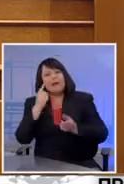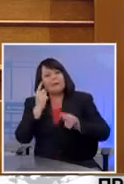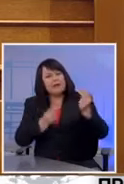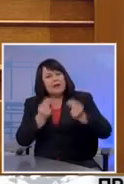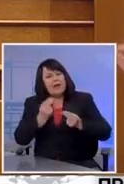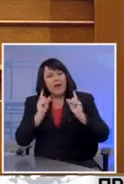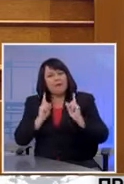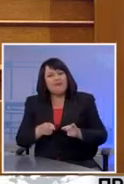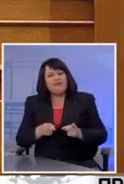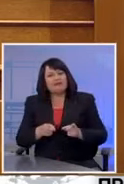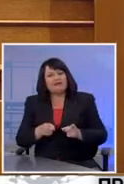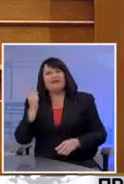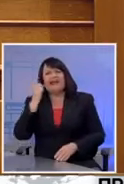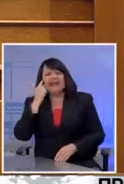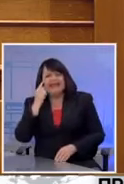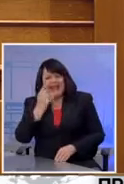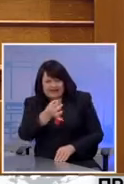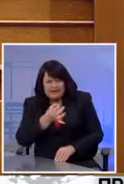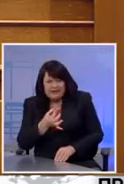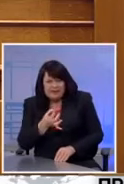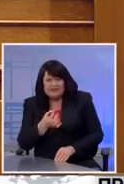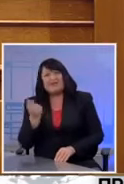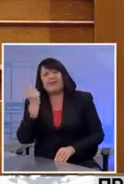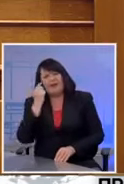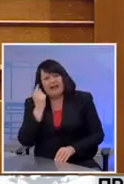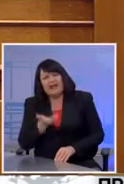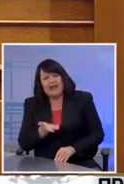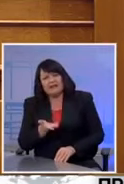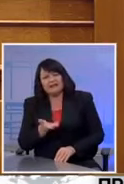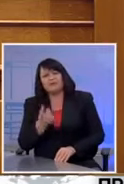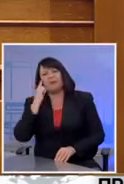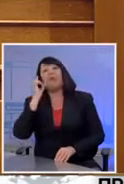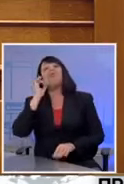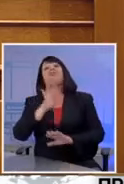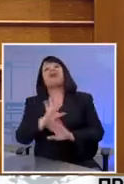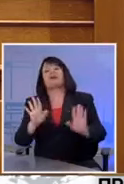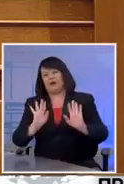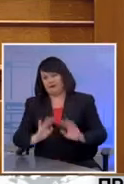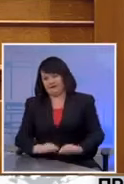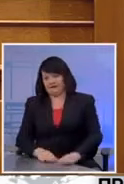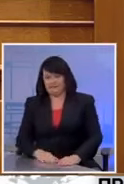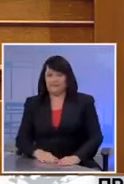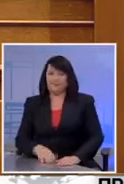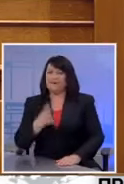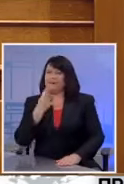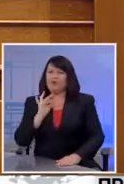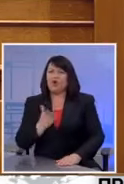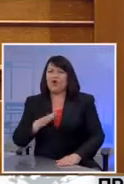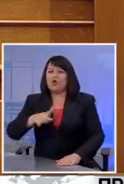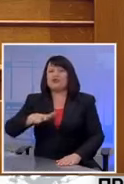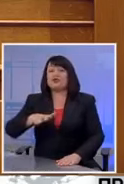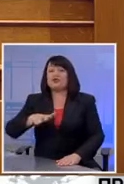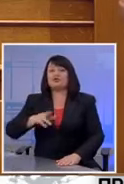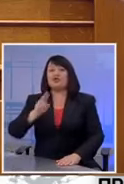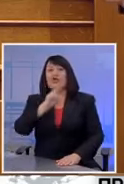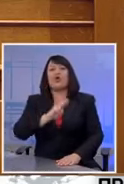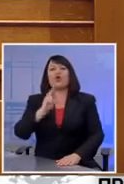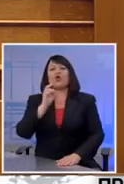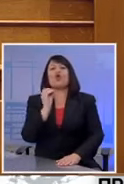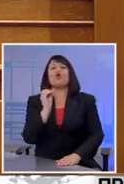μια απόφαση. Καταλάβατε τι είπατε, κύριε Τσίπρα? Δεν νομίζω ότι καταλάβατε τι είπατε, διότι ίσως ο Ρουσό και η έννοια